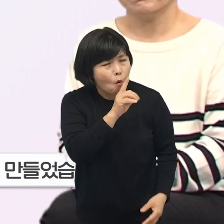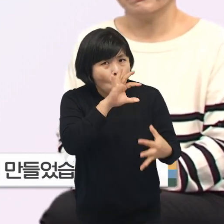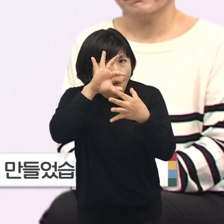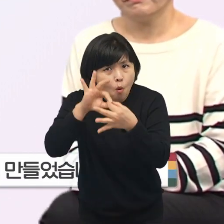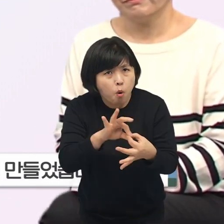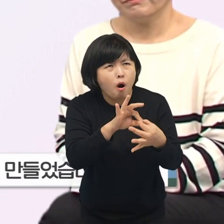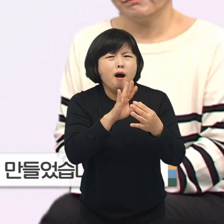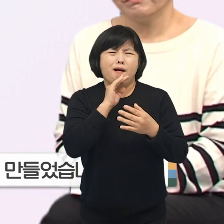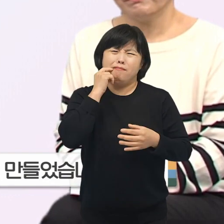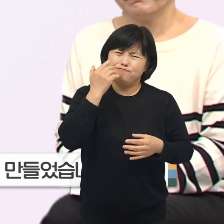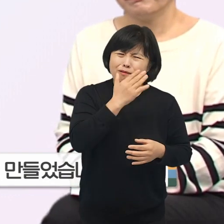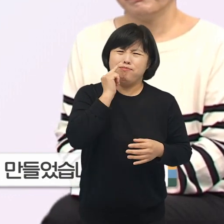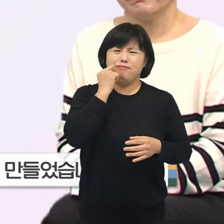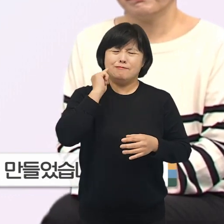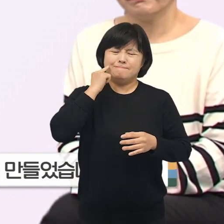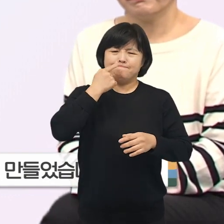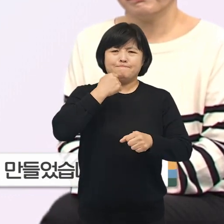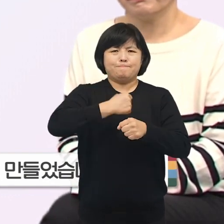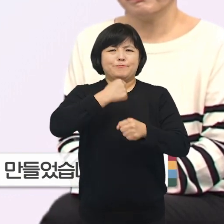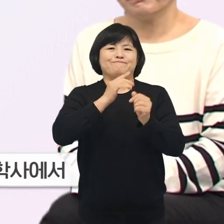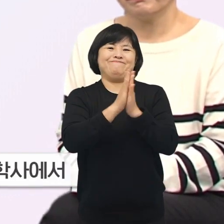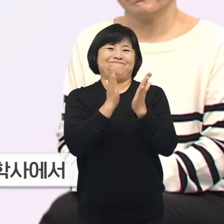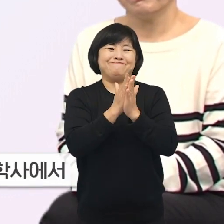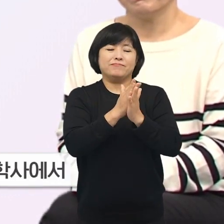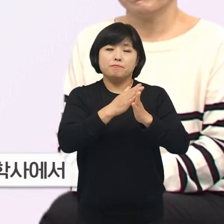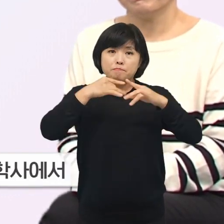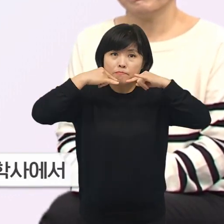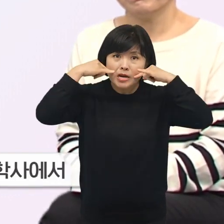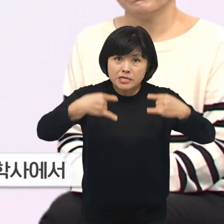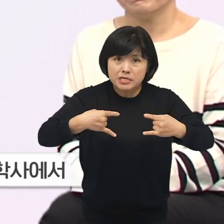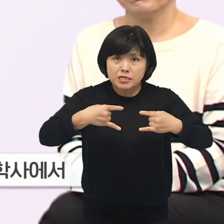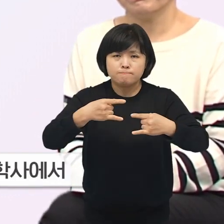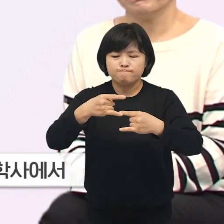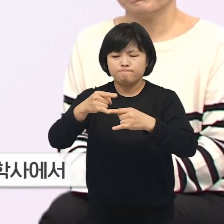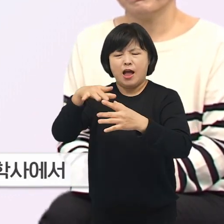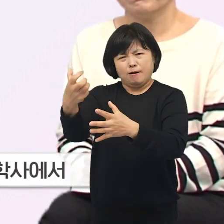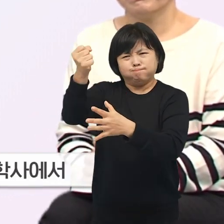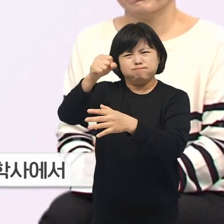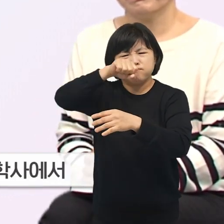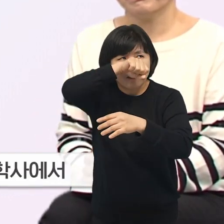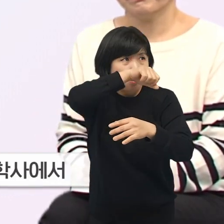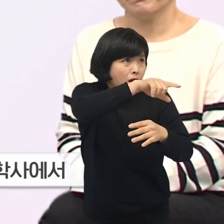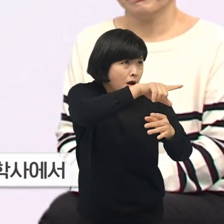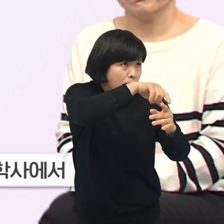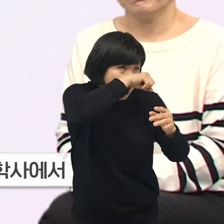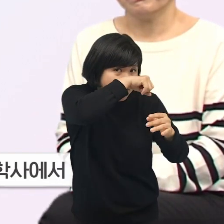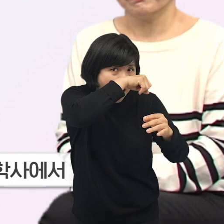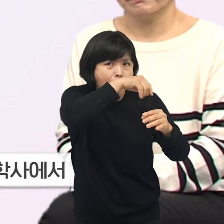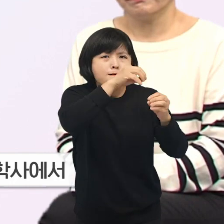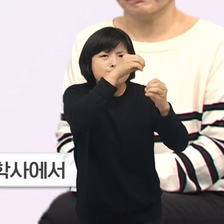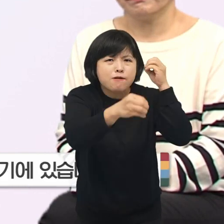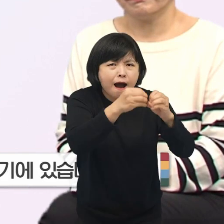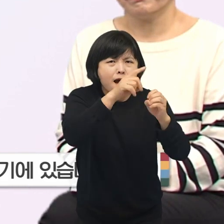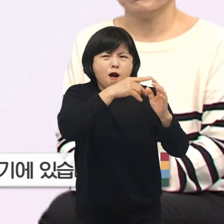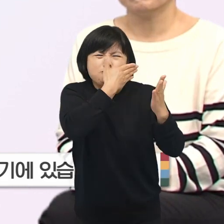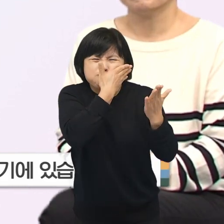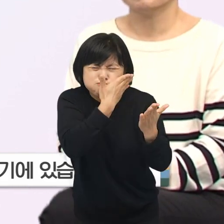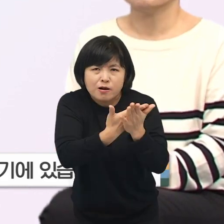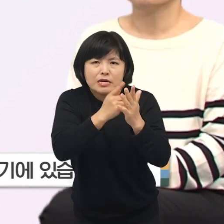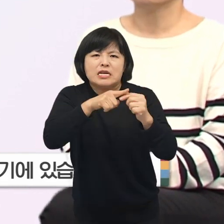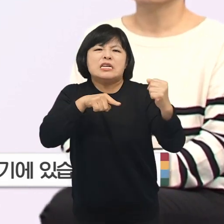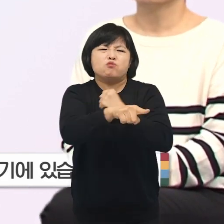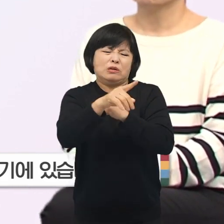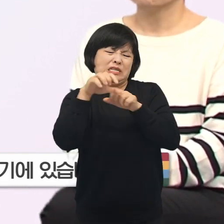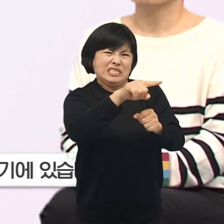이루어진 아름다운 예술 작품으로 만들었습니다. 이 책이 프랑스어권 아프리카 문학사에서 중요한